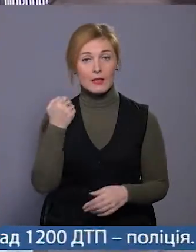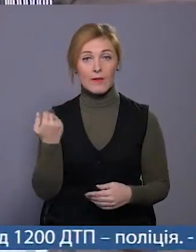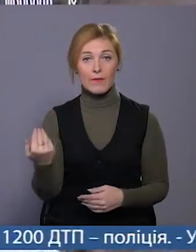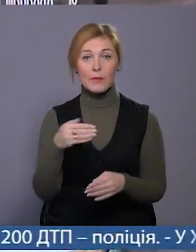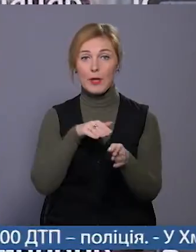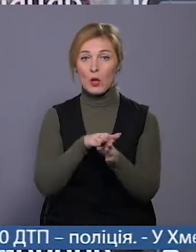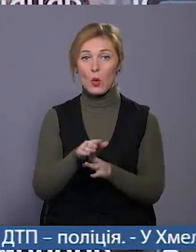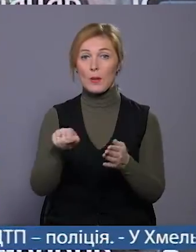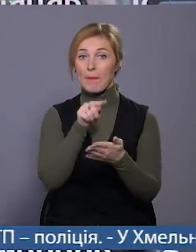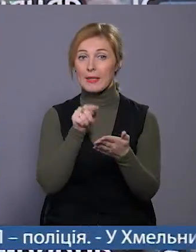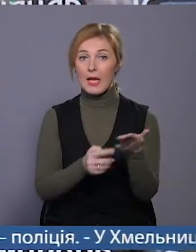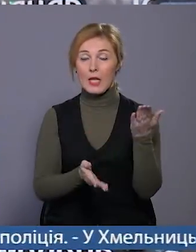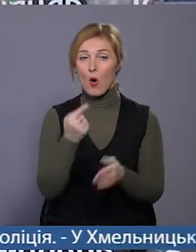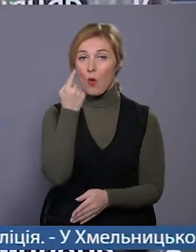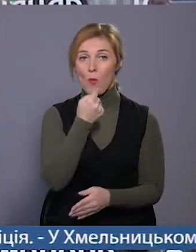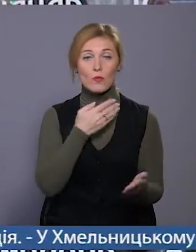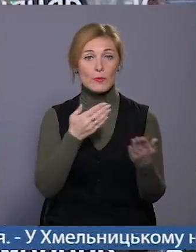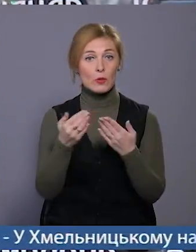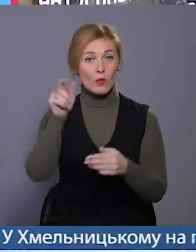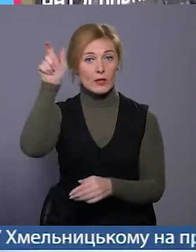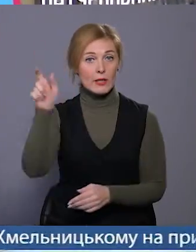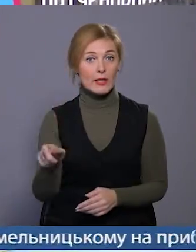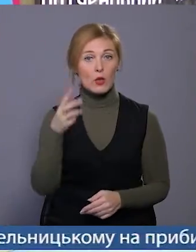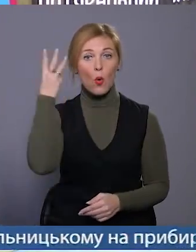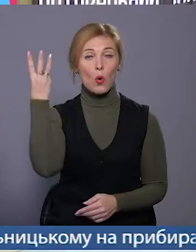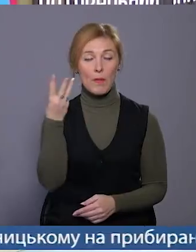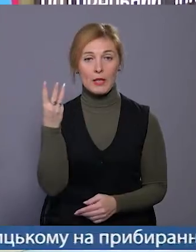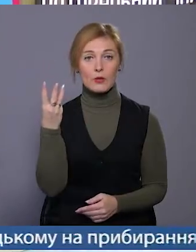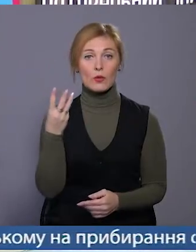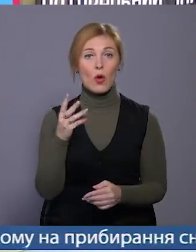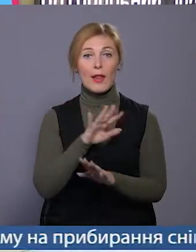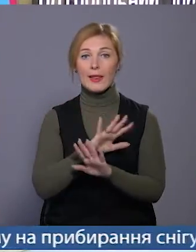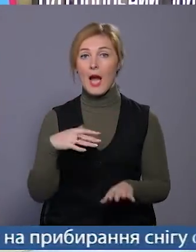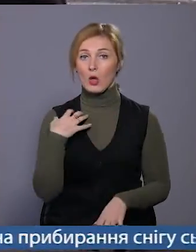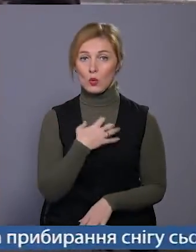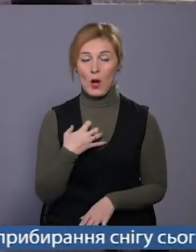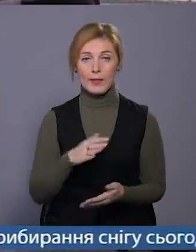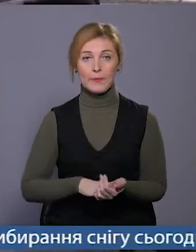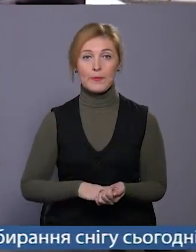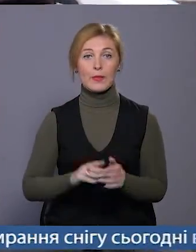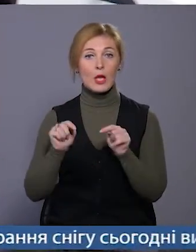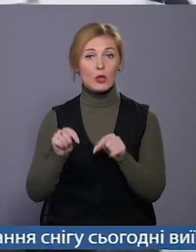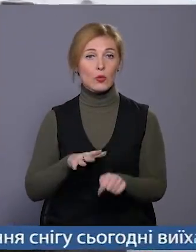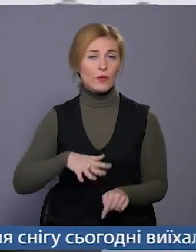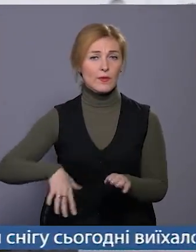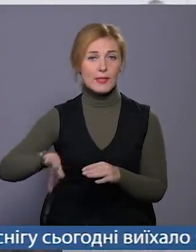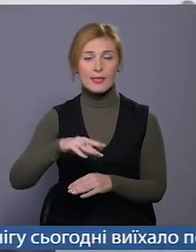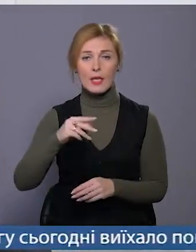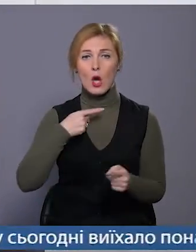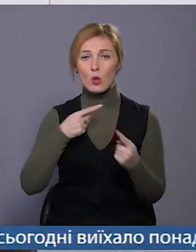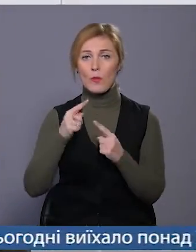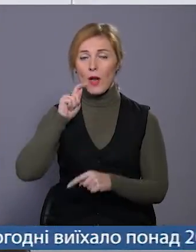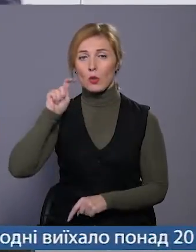переконаний, питання, якою мовою спілкуватися із клієнтом у Хмельницькому, не актуальне. Тут і так всі українською розмовляють,